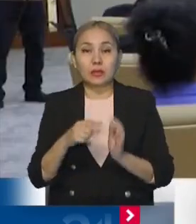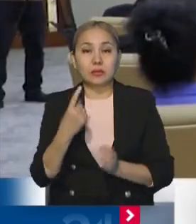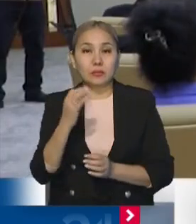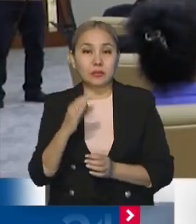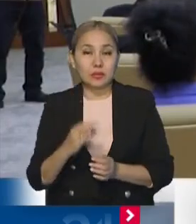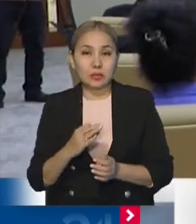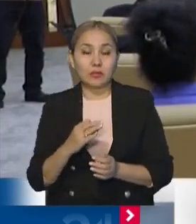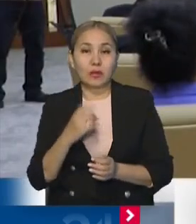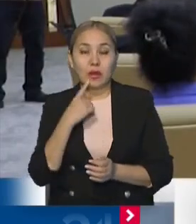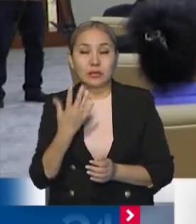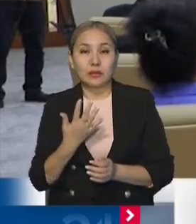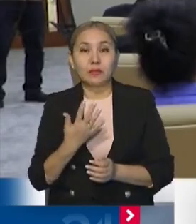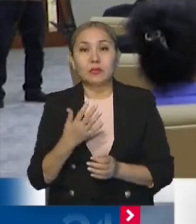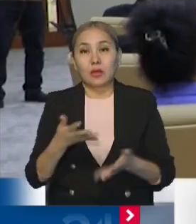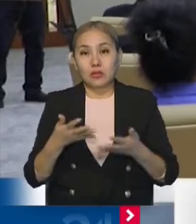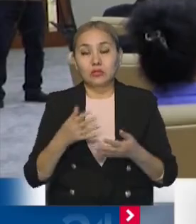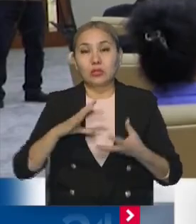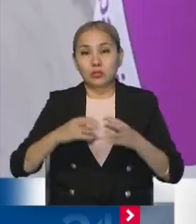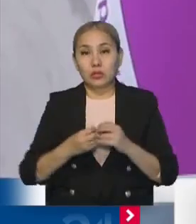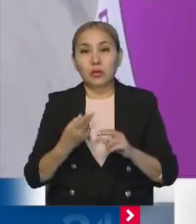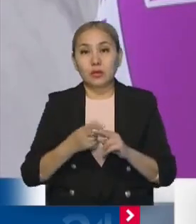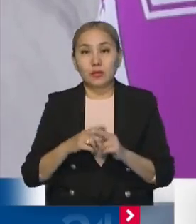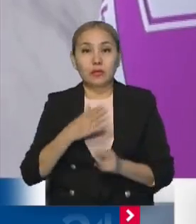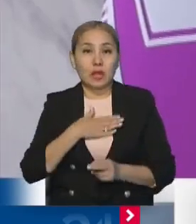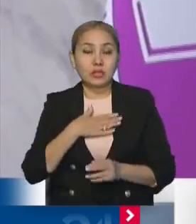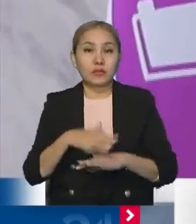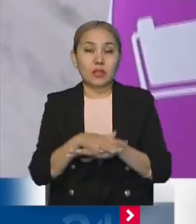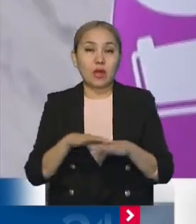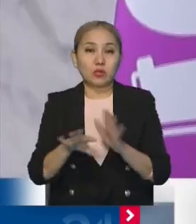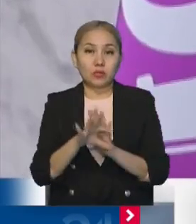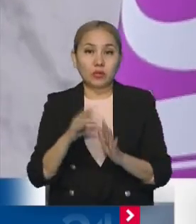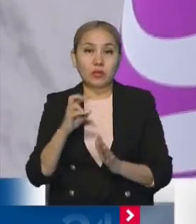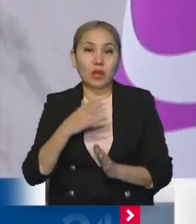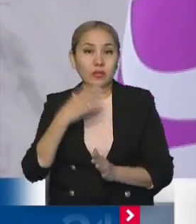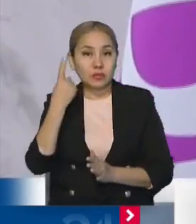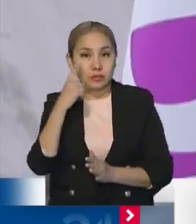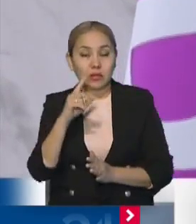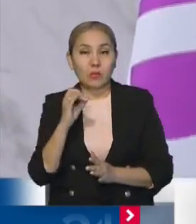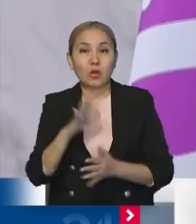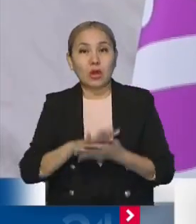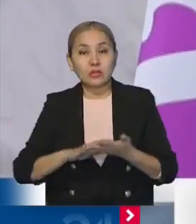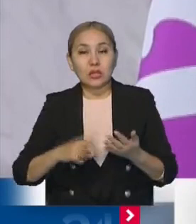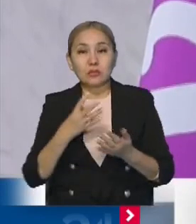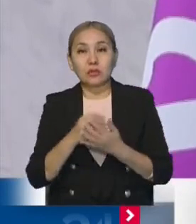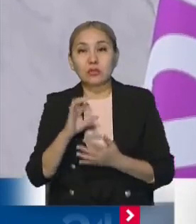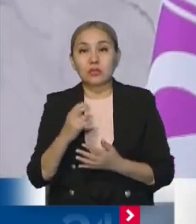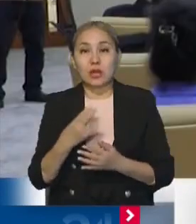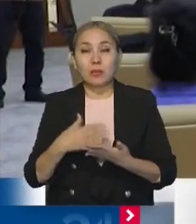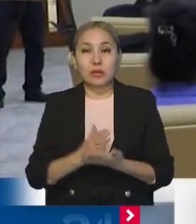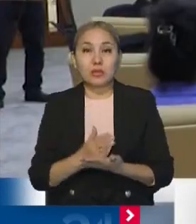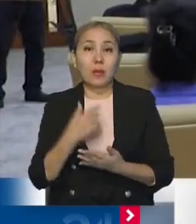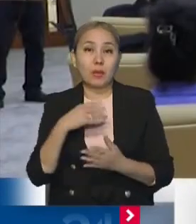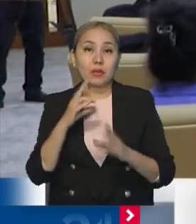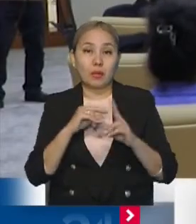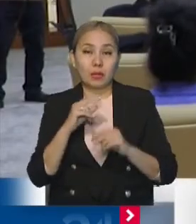17,1% голосов электората. Конечно, результаты выборов – это выбор нашего народа. Исходя из наших идей по реализации сильной социальной политики, мы